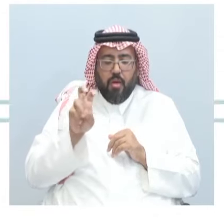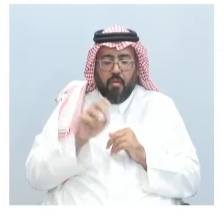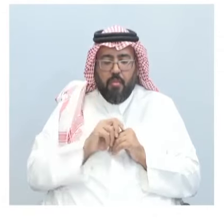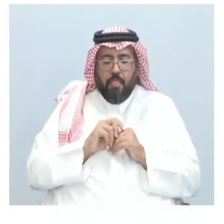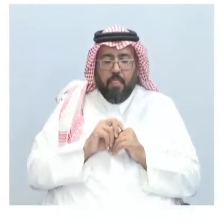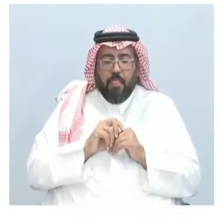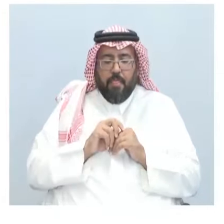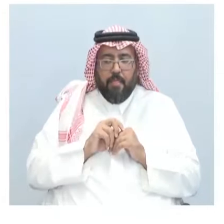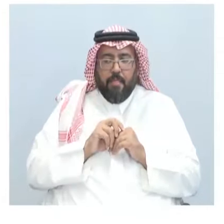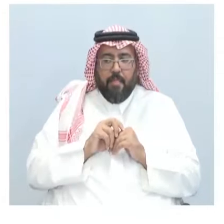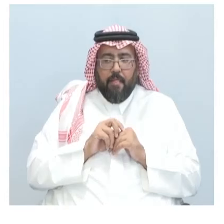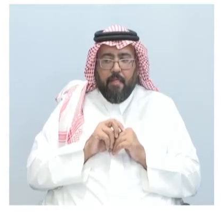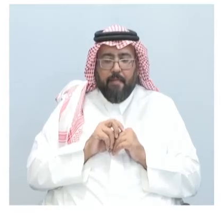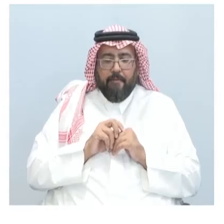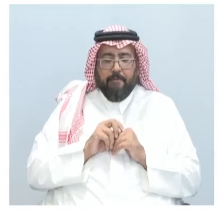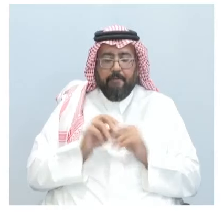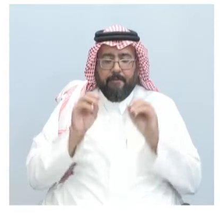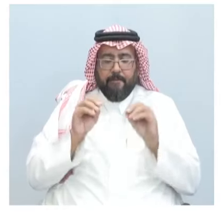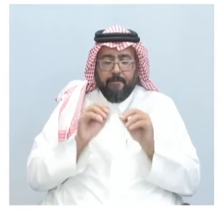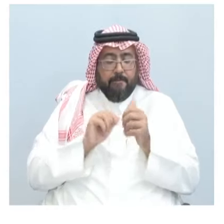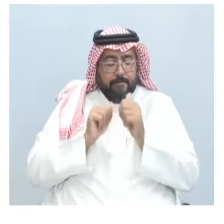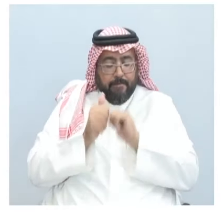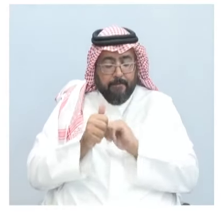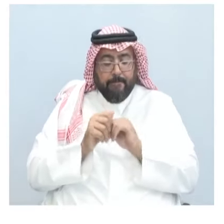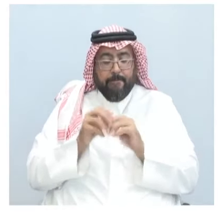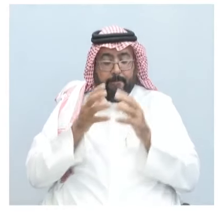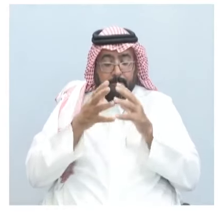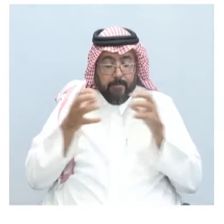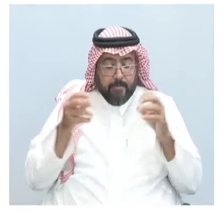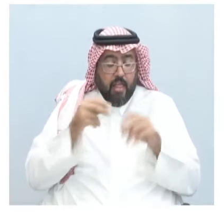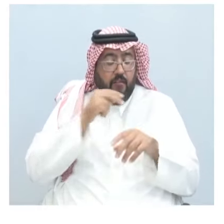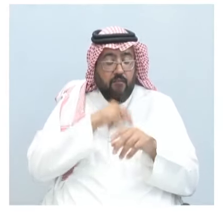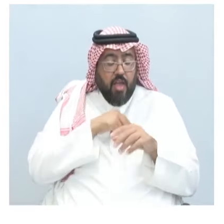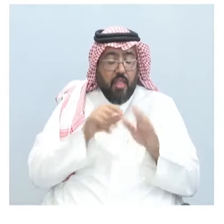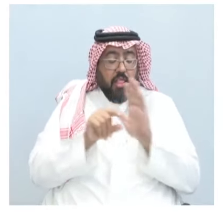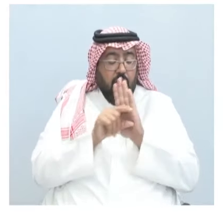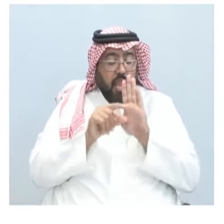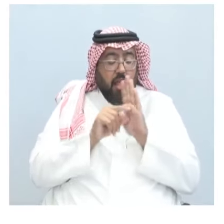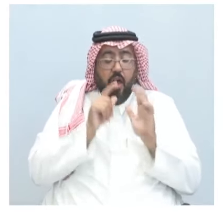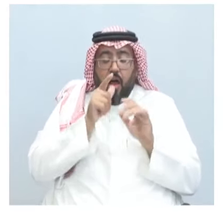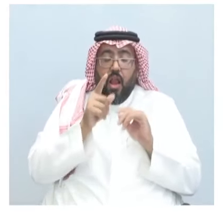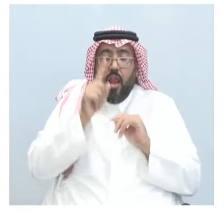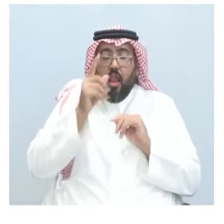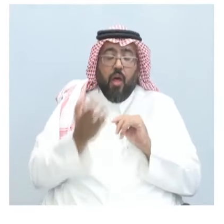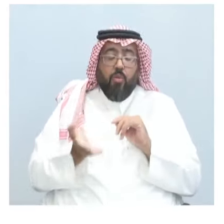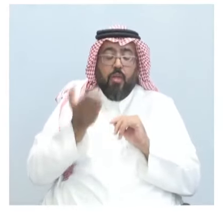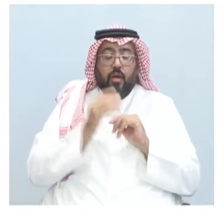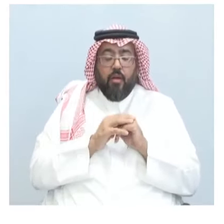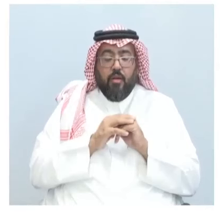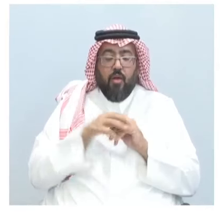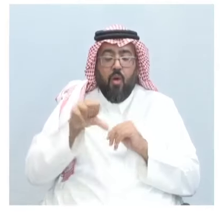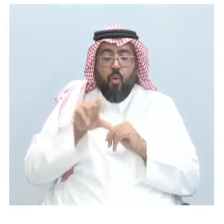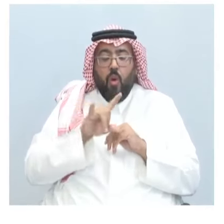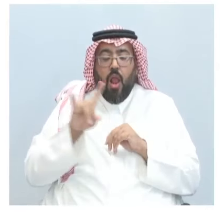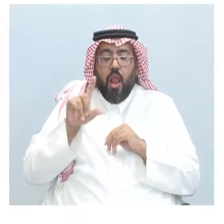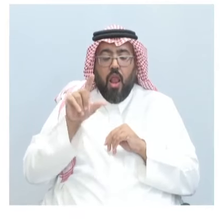يتعلق بمعاني الكلمه ومنها ننطلق لتفسير وفوائد الايات قال الله سبحانه وتعالى